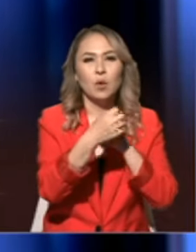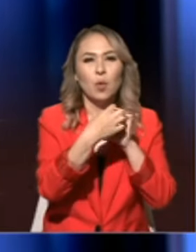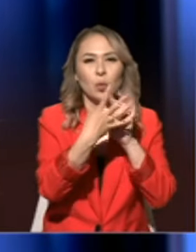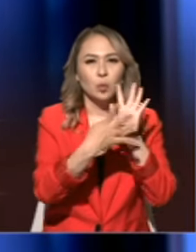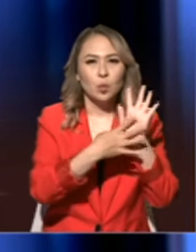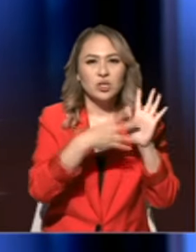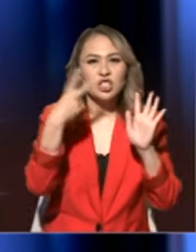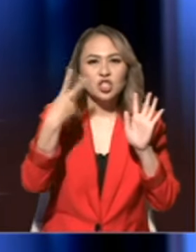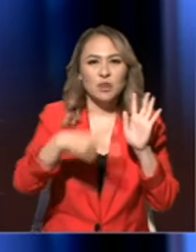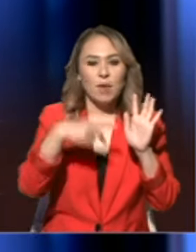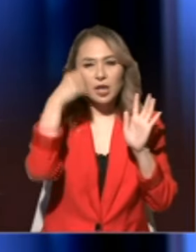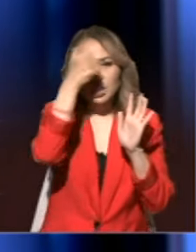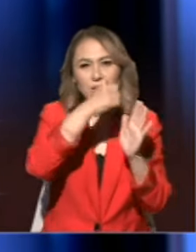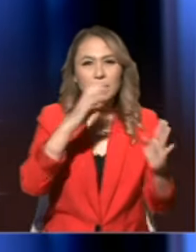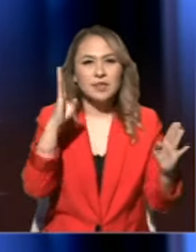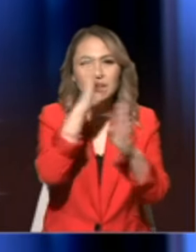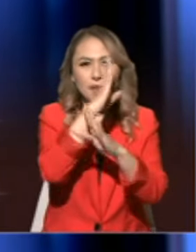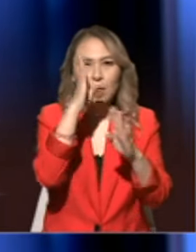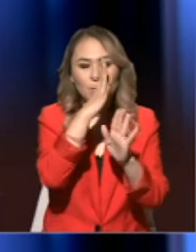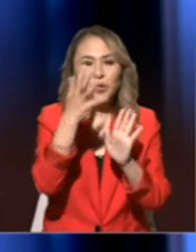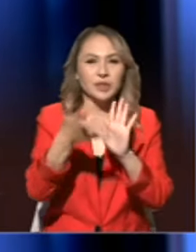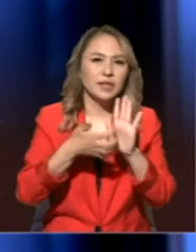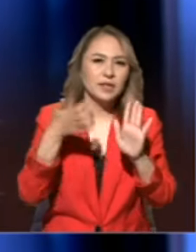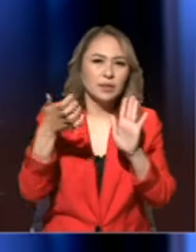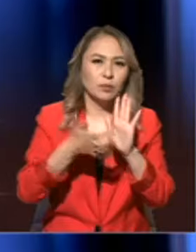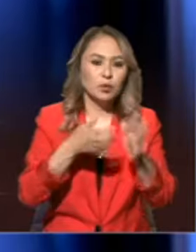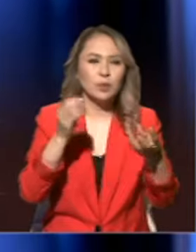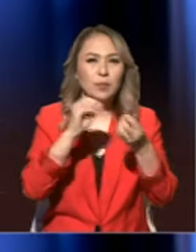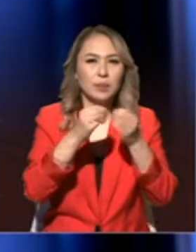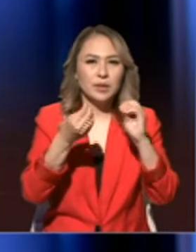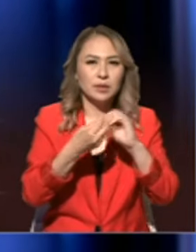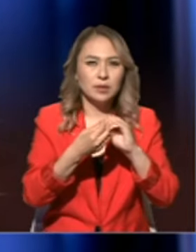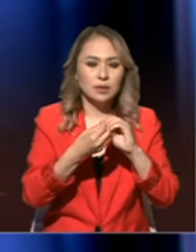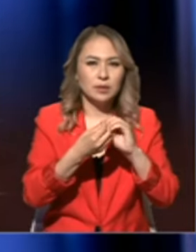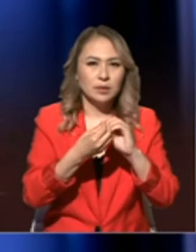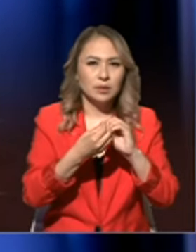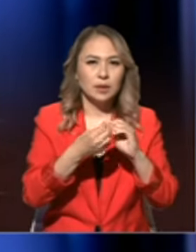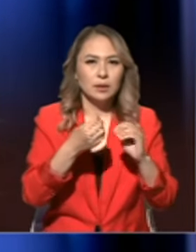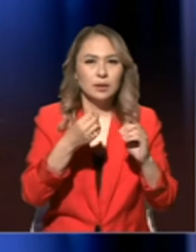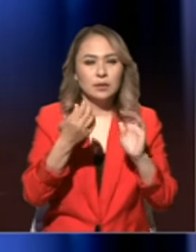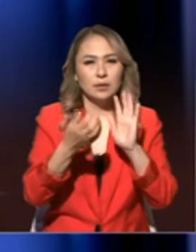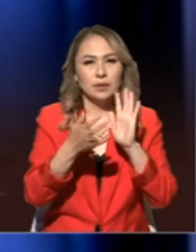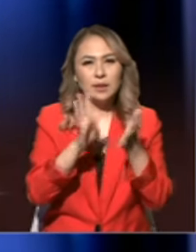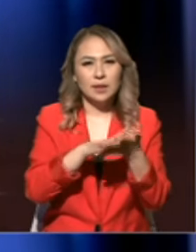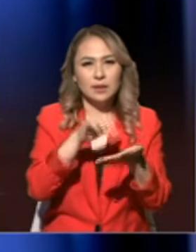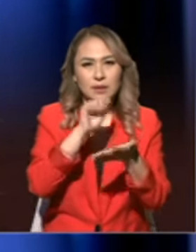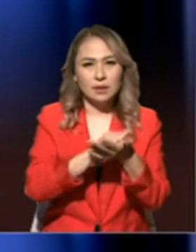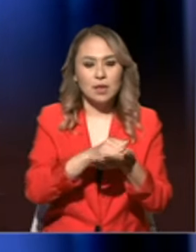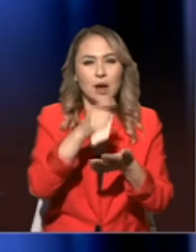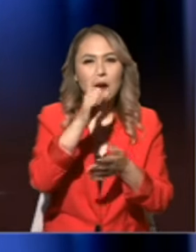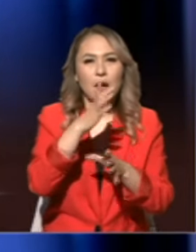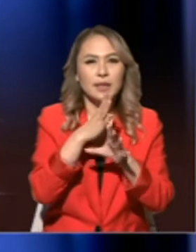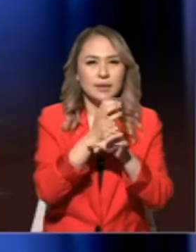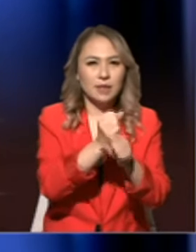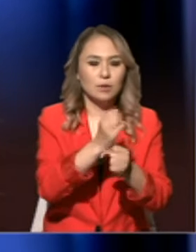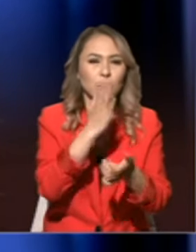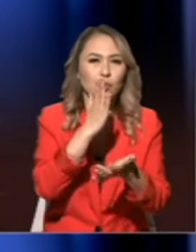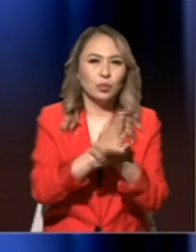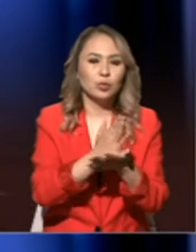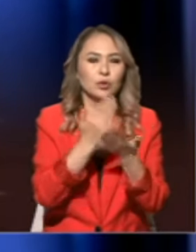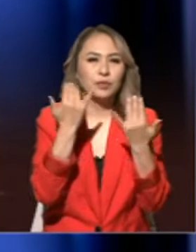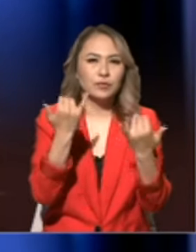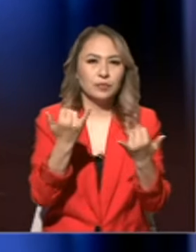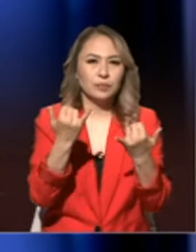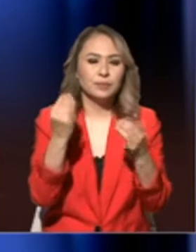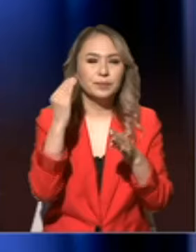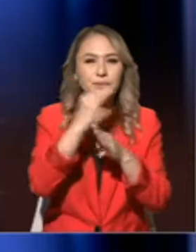2019-20 жылдардан бастап табиғи кемудің арқасы қосында кесірінен табиғи кемудің кесірінен де азайып отыр. Яғни көші-қонмен бірге